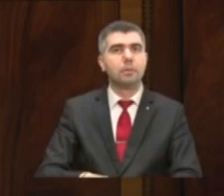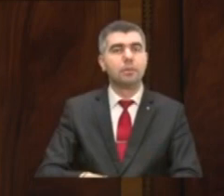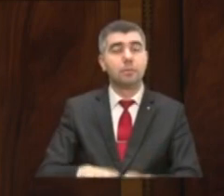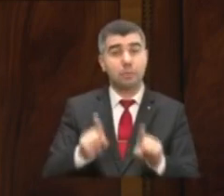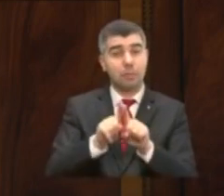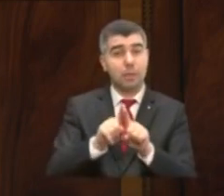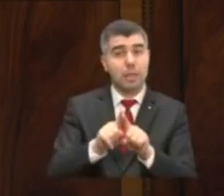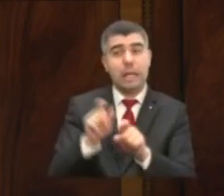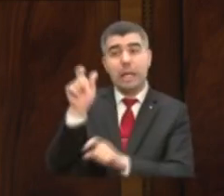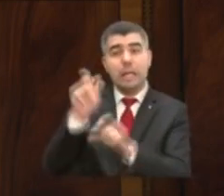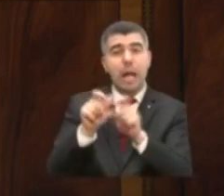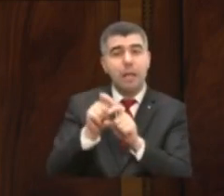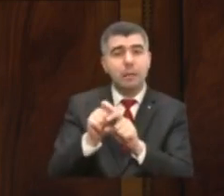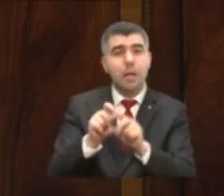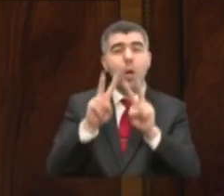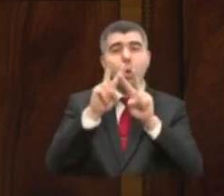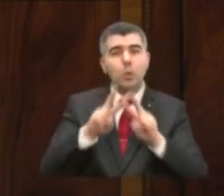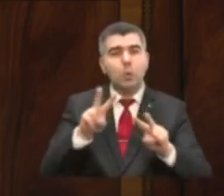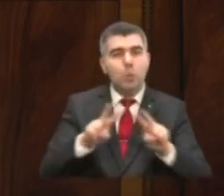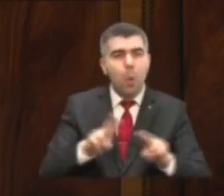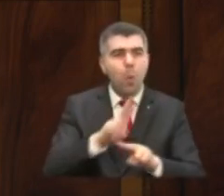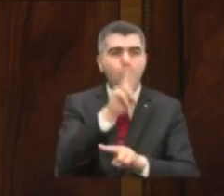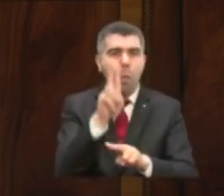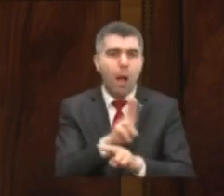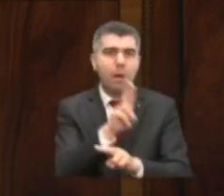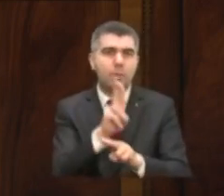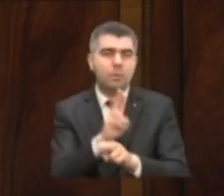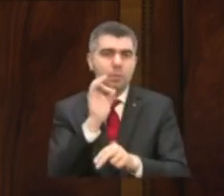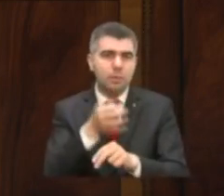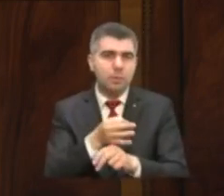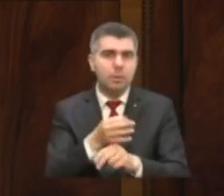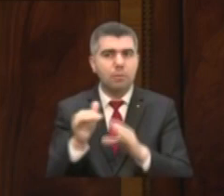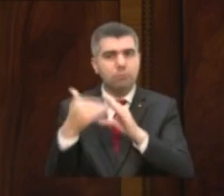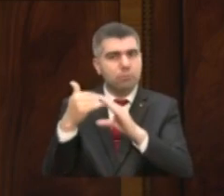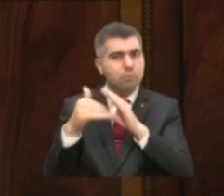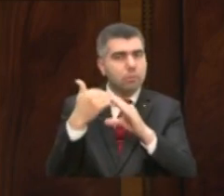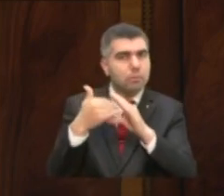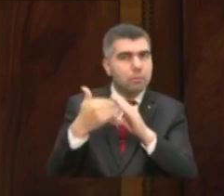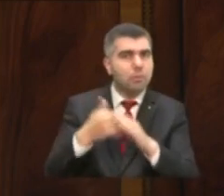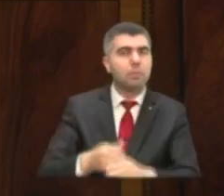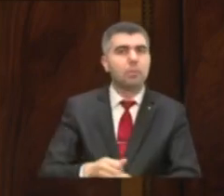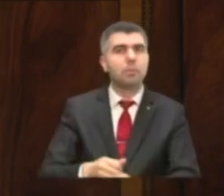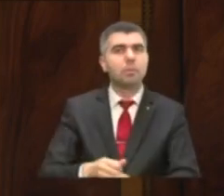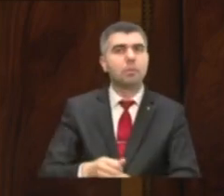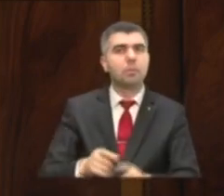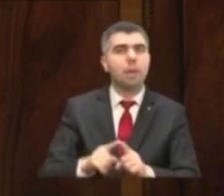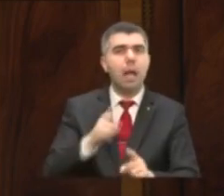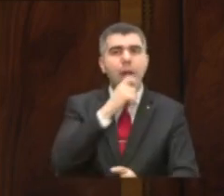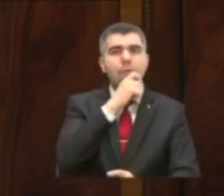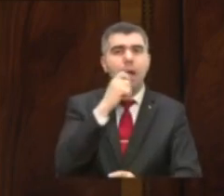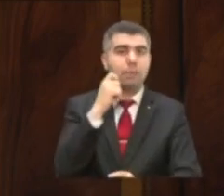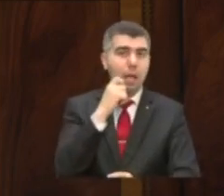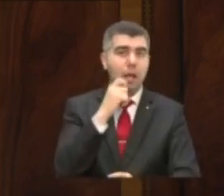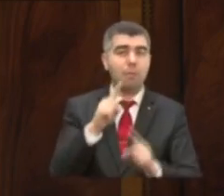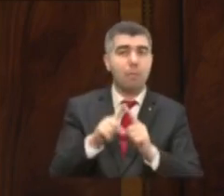سولوني عليها بزاف د المواطنين، بزاف المواطنين اتصلوا بيا وصفتوا لي الى اخره بجميع الوسائل، وصفتوا لرئاسه الحكومه، هو رمضان. رمضان لا